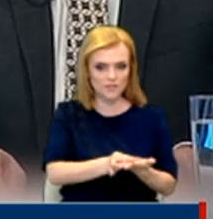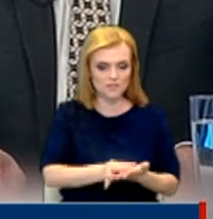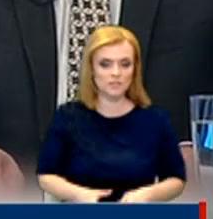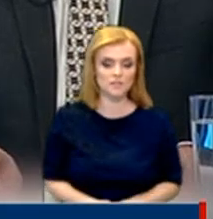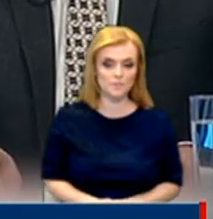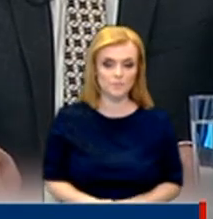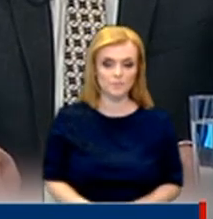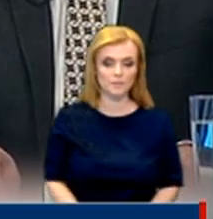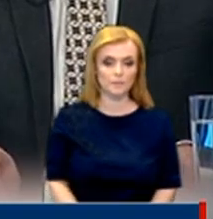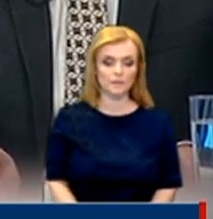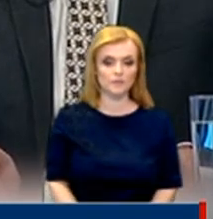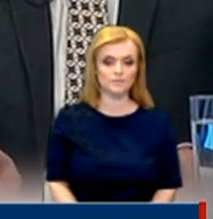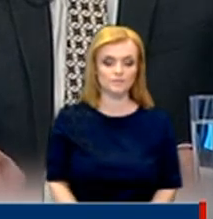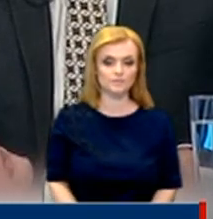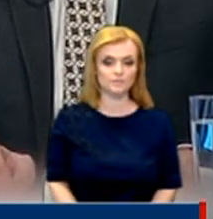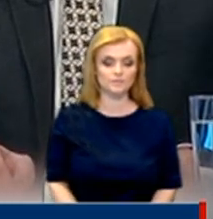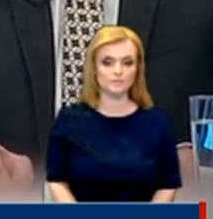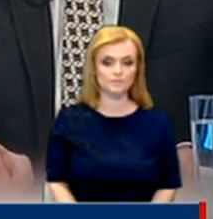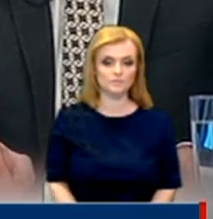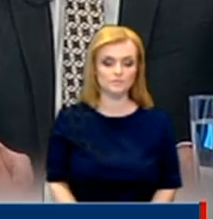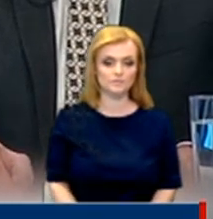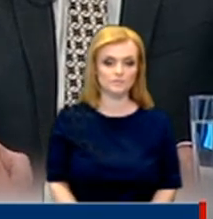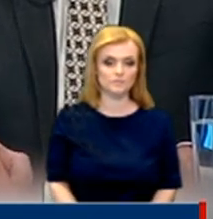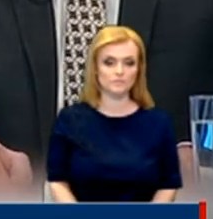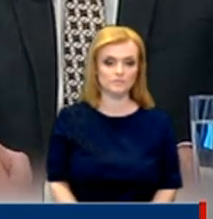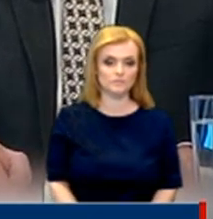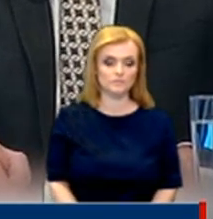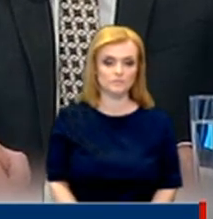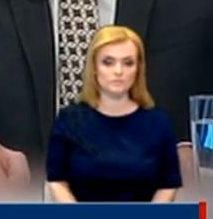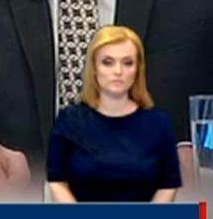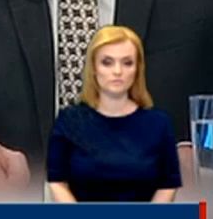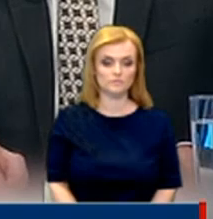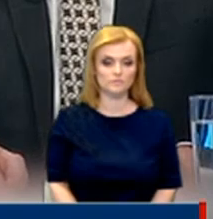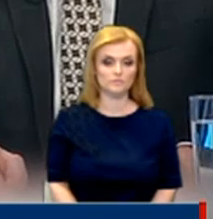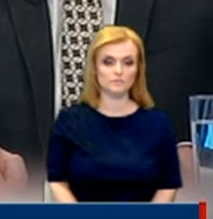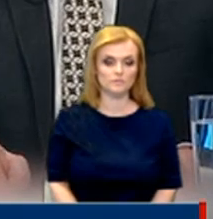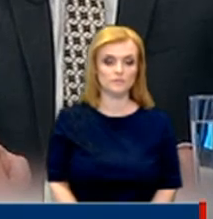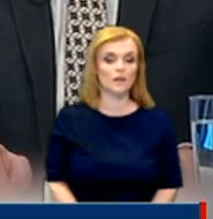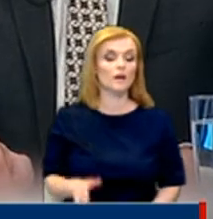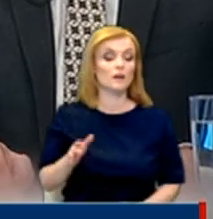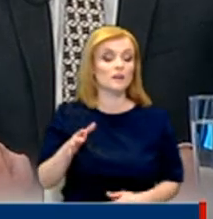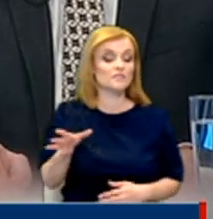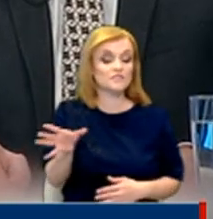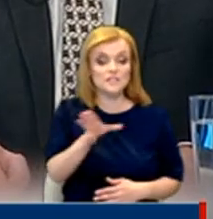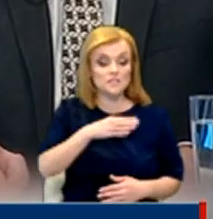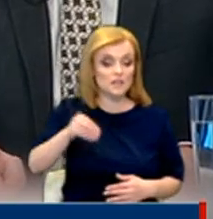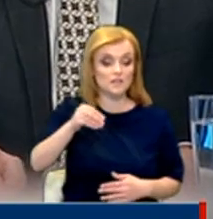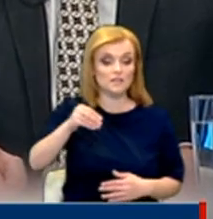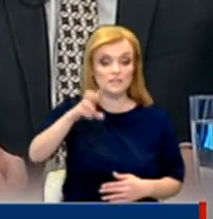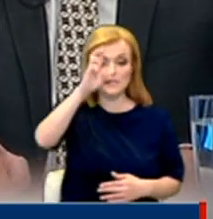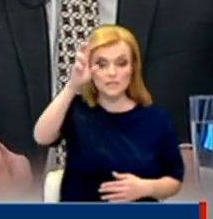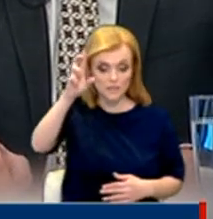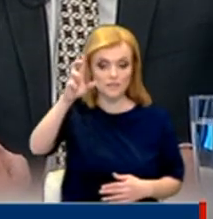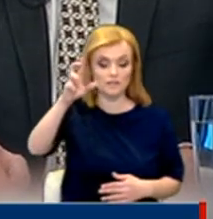consecințele, dar consecințele, din păcate, sunt foarte și foarte proaste pentru țară. Donatorii, partenerii vor înțelege că nu